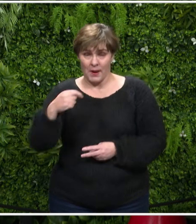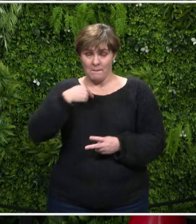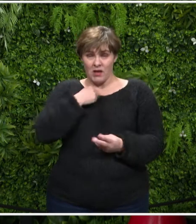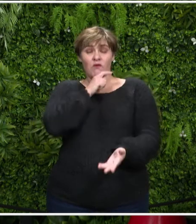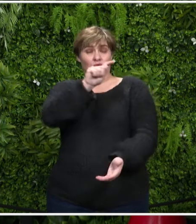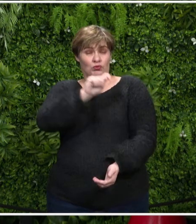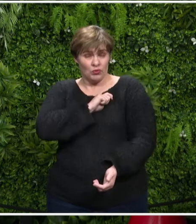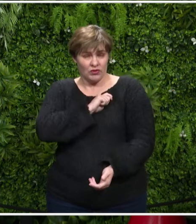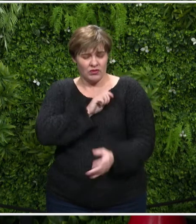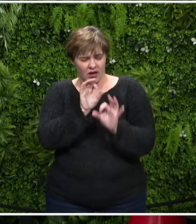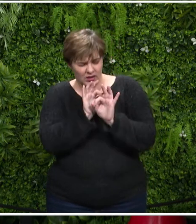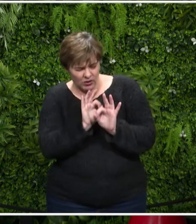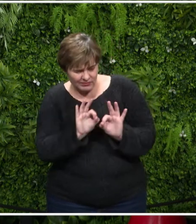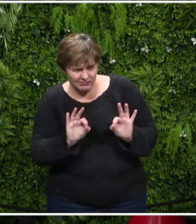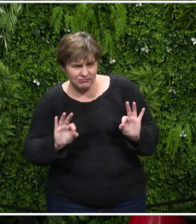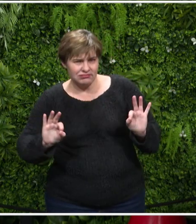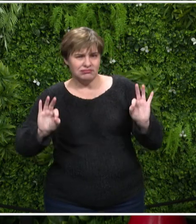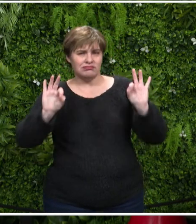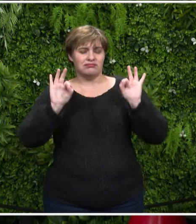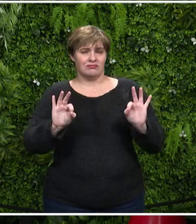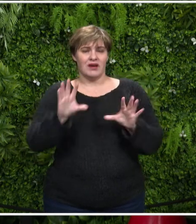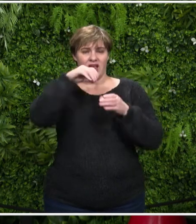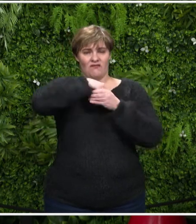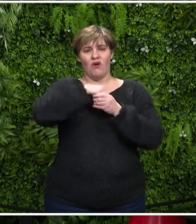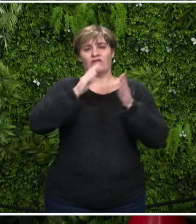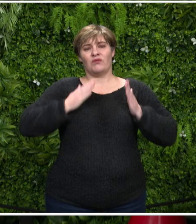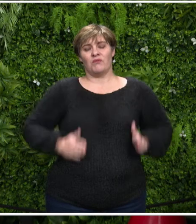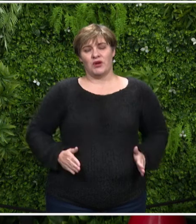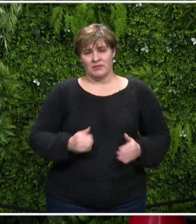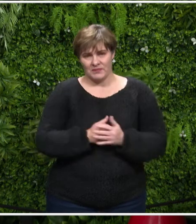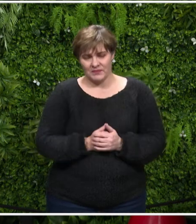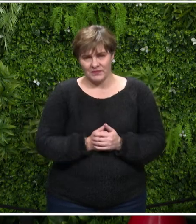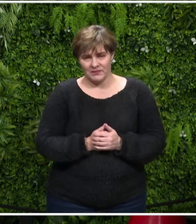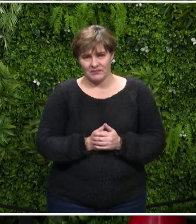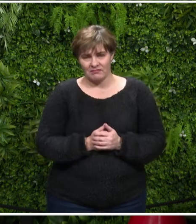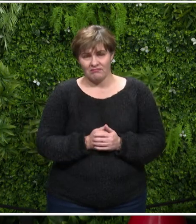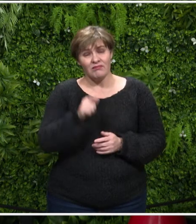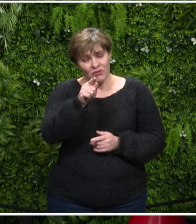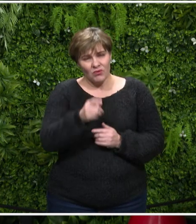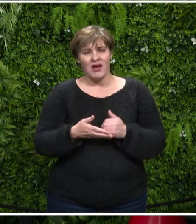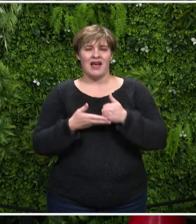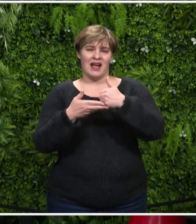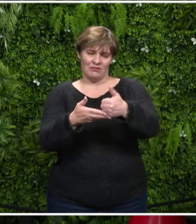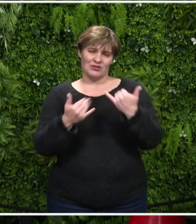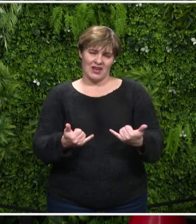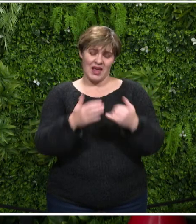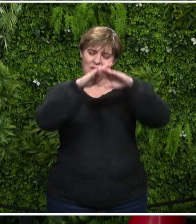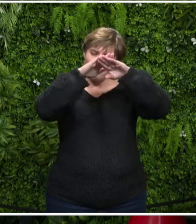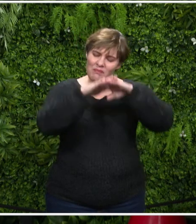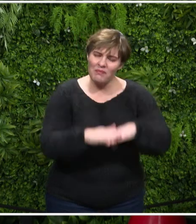waarheid silwer skoon voor jou staan. Mag dit jou vandag